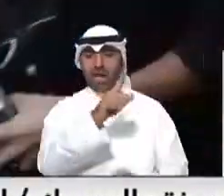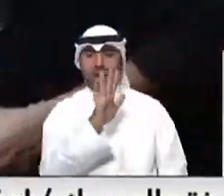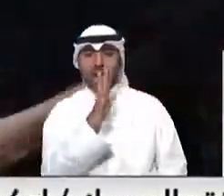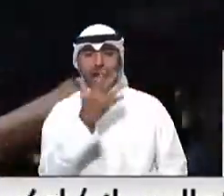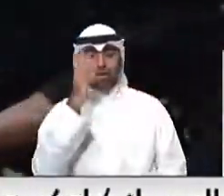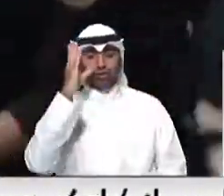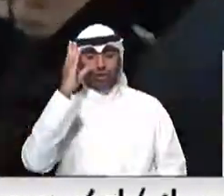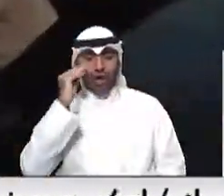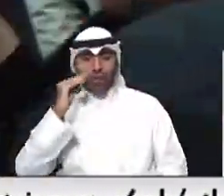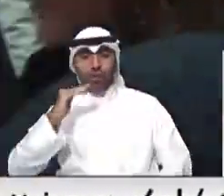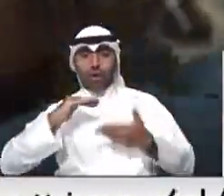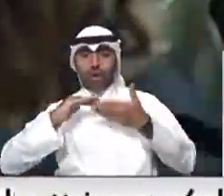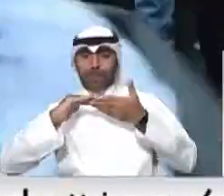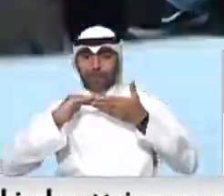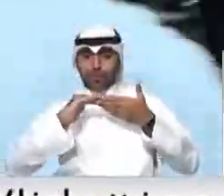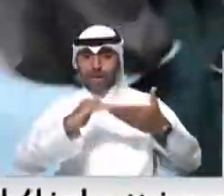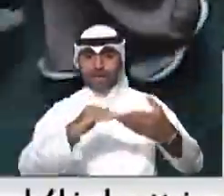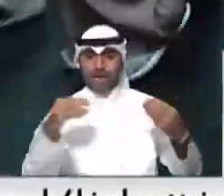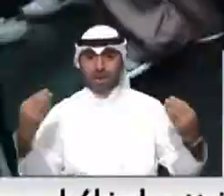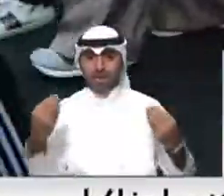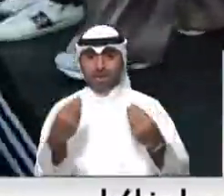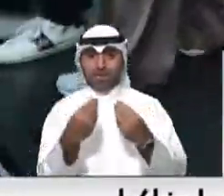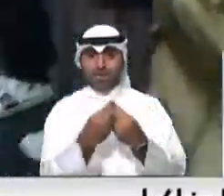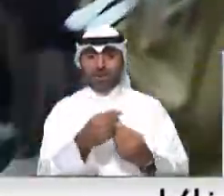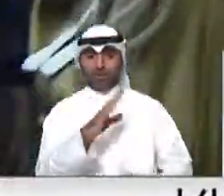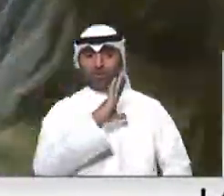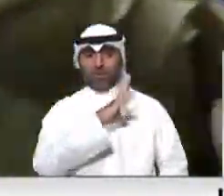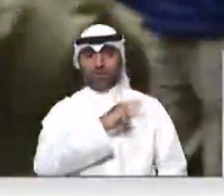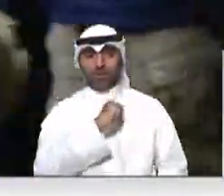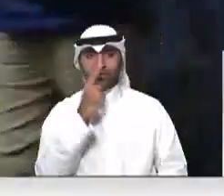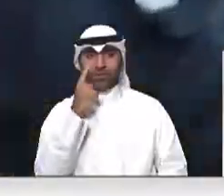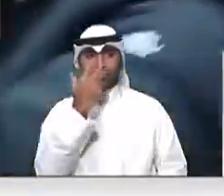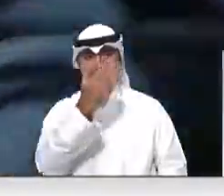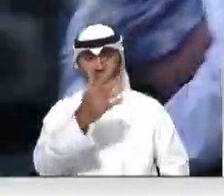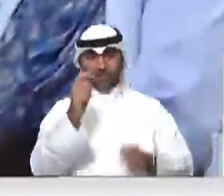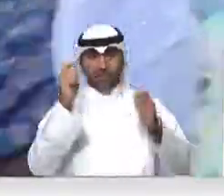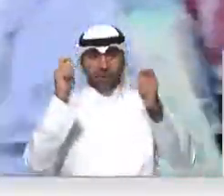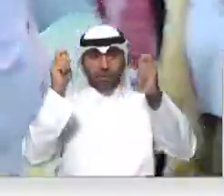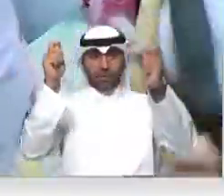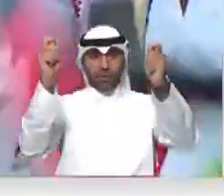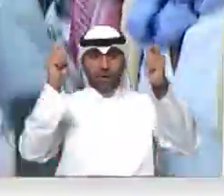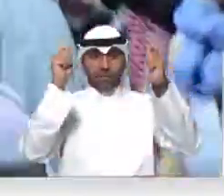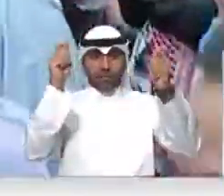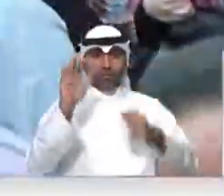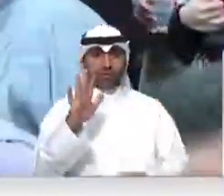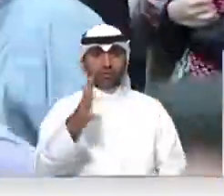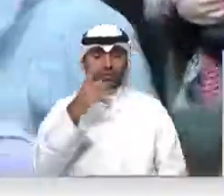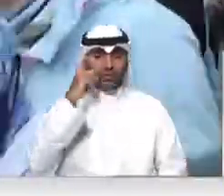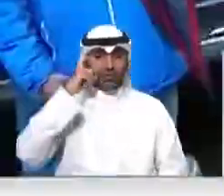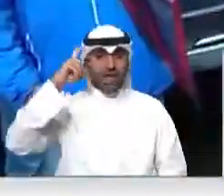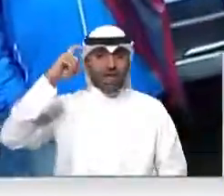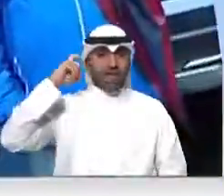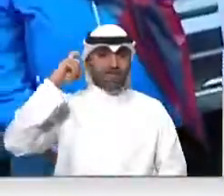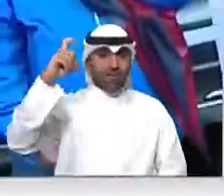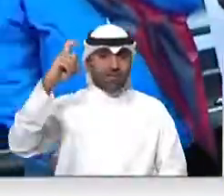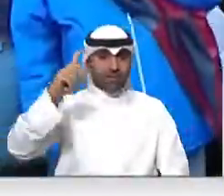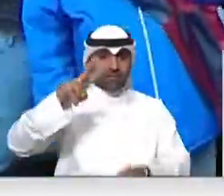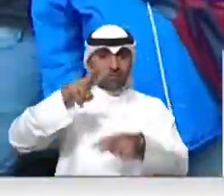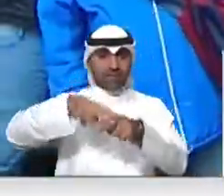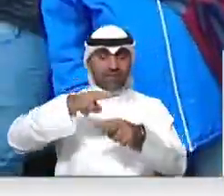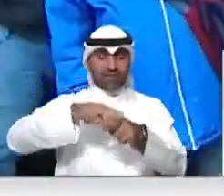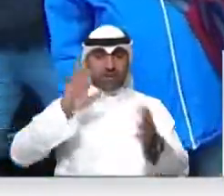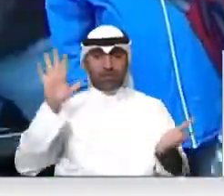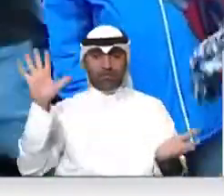الجاليات الفلسطينية والعربية، ورفع المتظاهرون لافتات تؤكد حق الفلسطينيين المشروع في مقاومة الاحتلال وتطالب